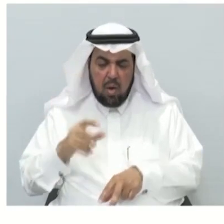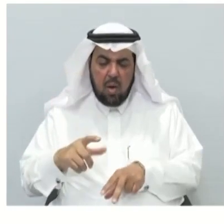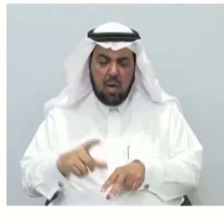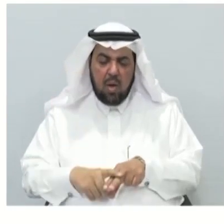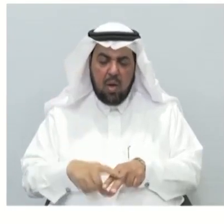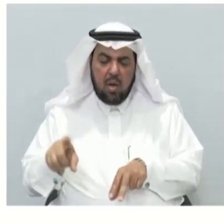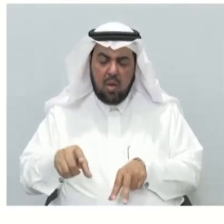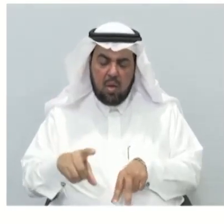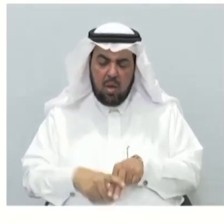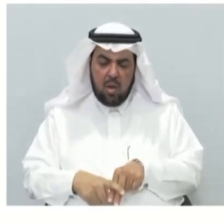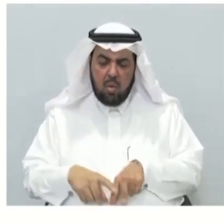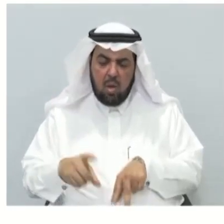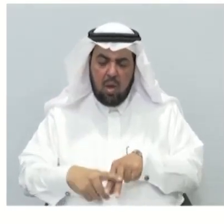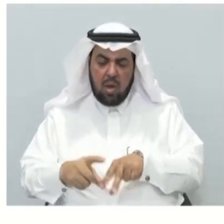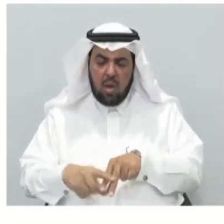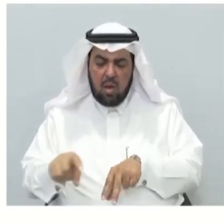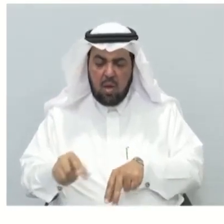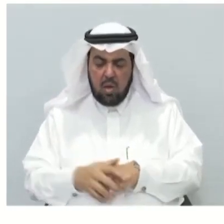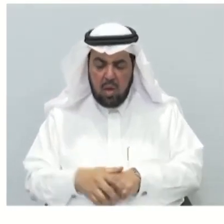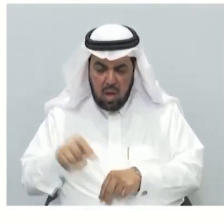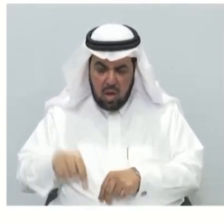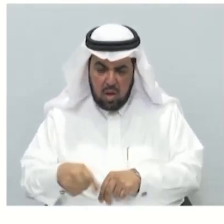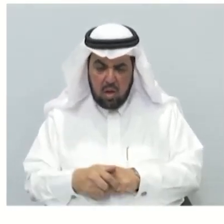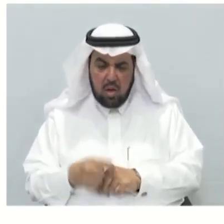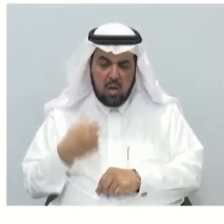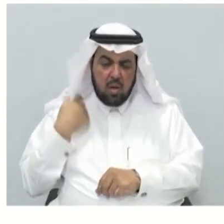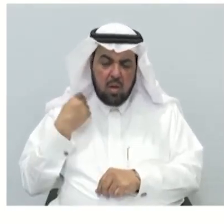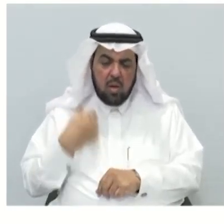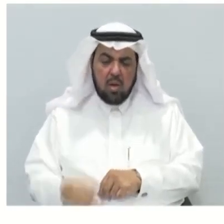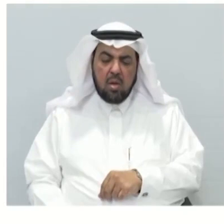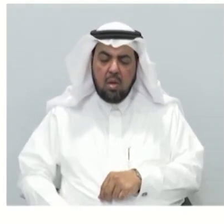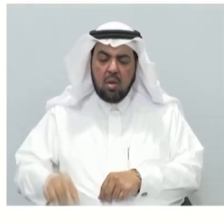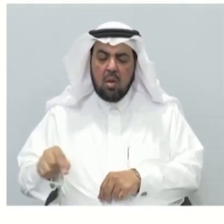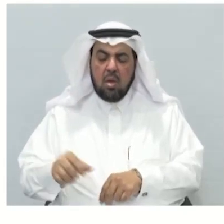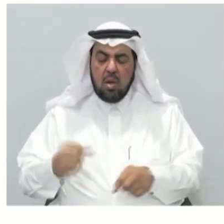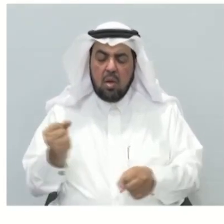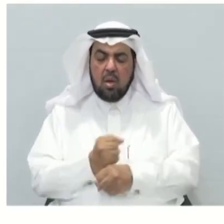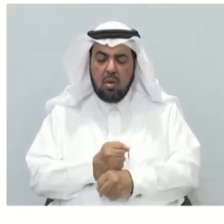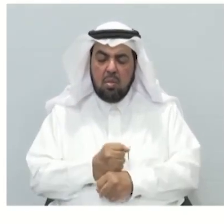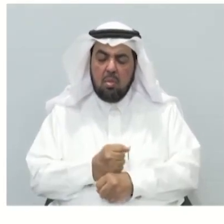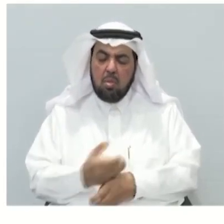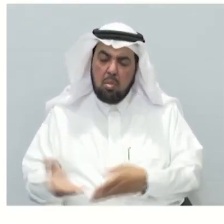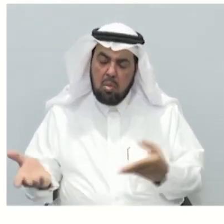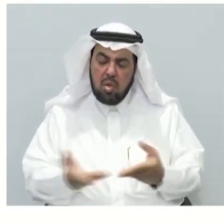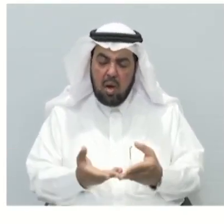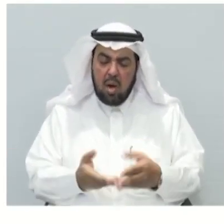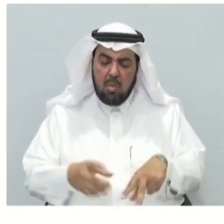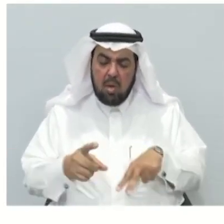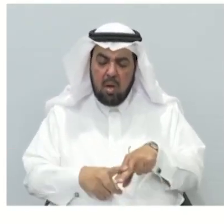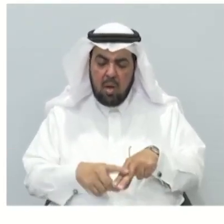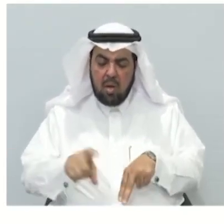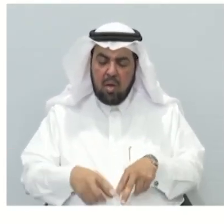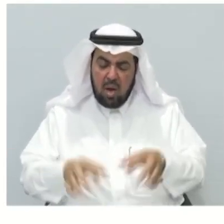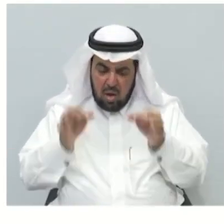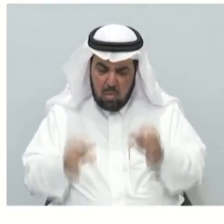واي اي اس اذا راح نتعلم ان شاء الله استعمال المسلمه اي اس اي لاثبات